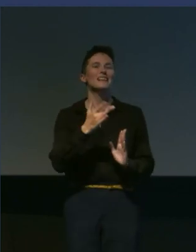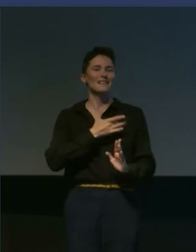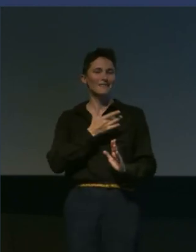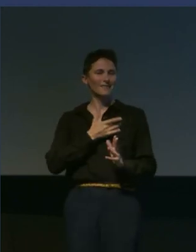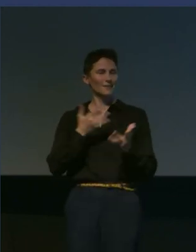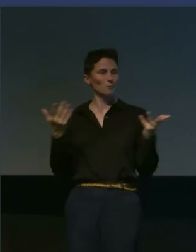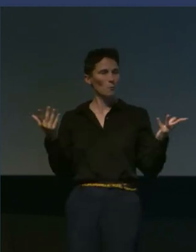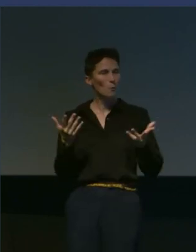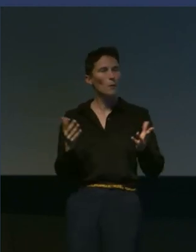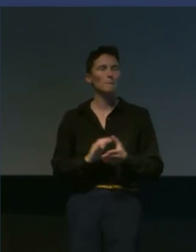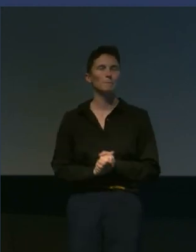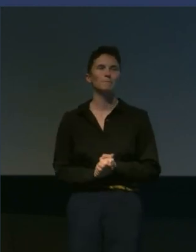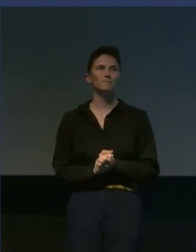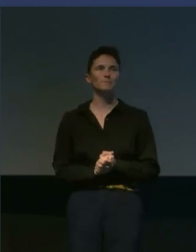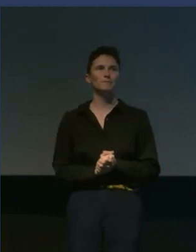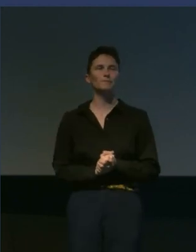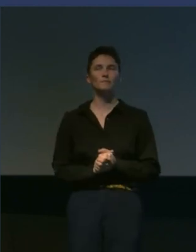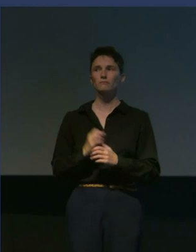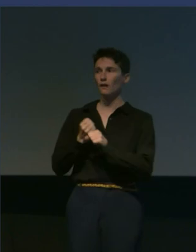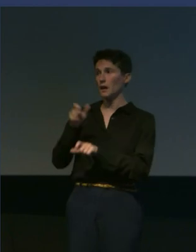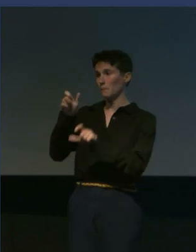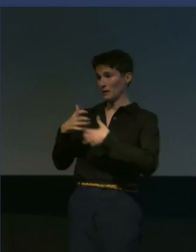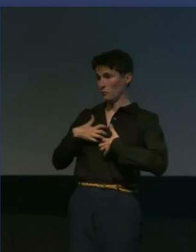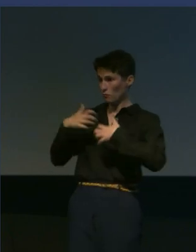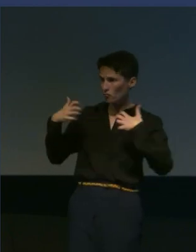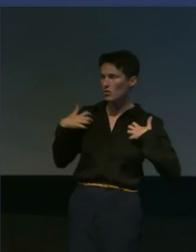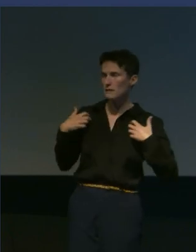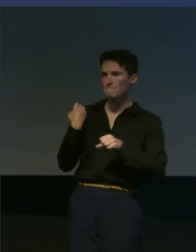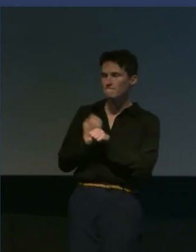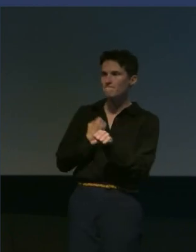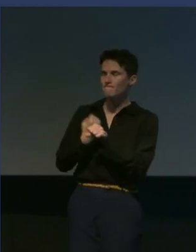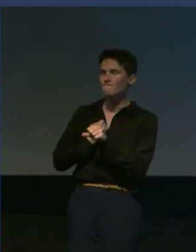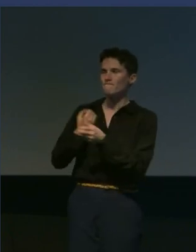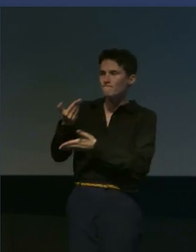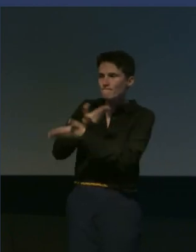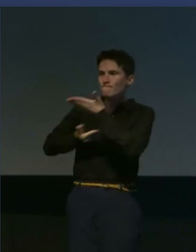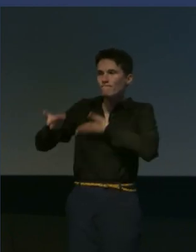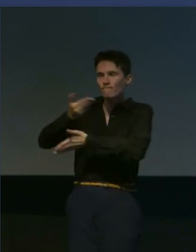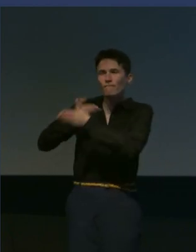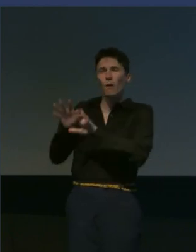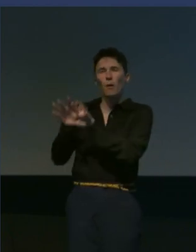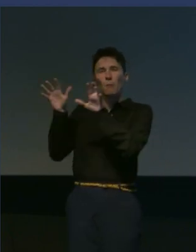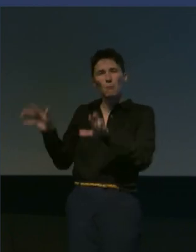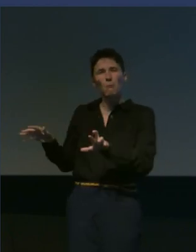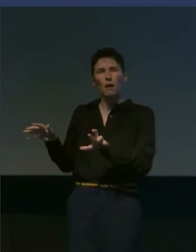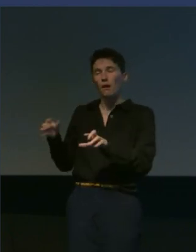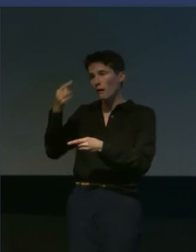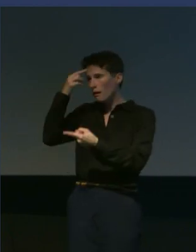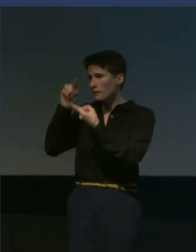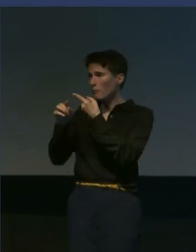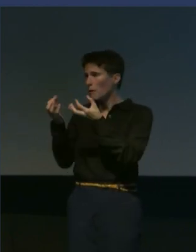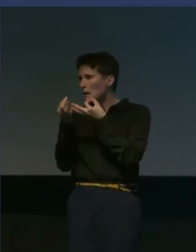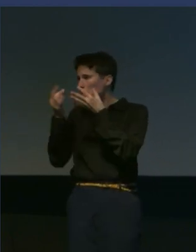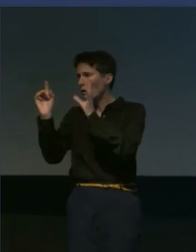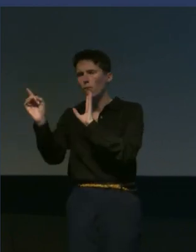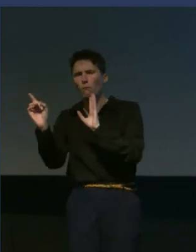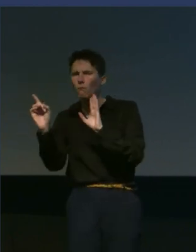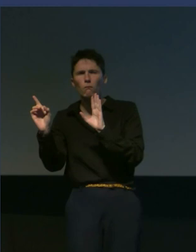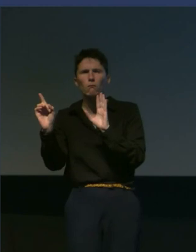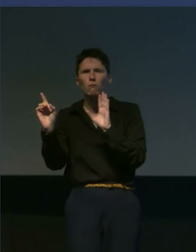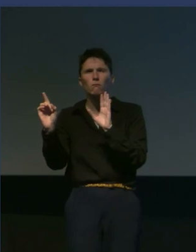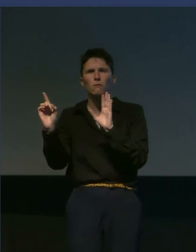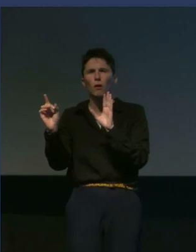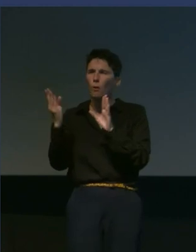qu'il travaille avec énormément de scientifiques à chaque fois, qui sont dans des disciplines, donc pas tant sur le climat, parce qu'on avait vraiment besoin